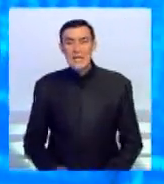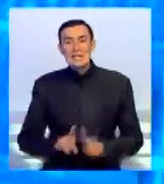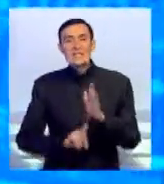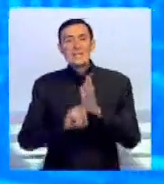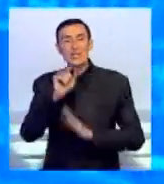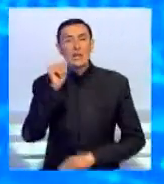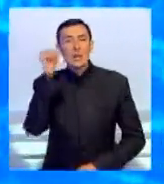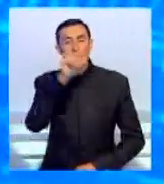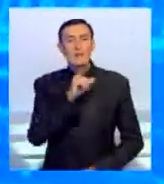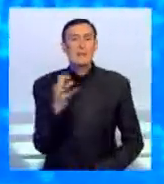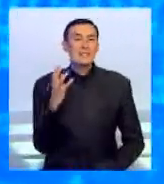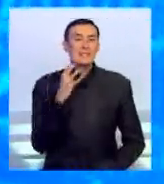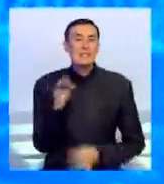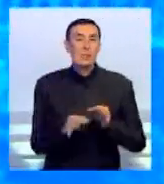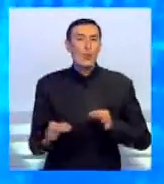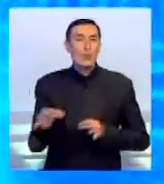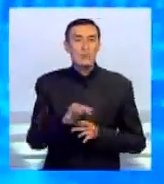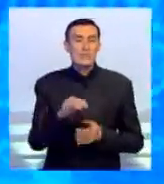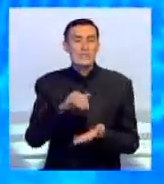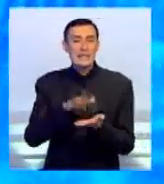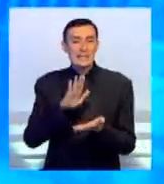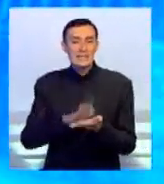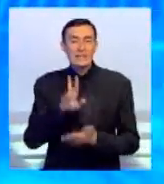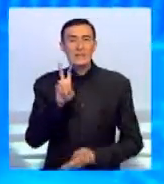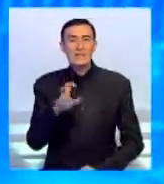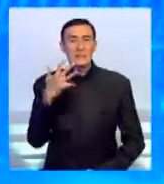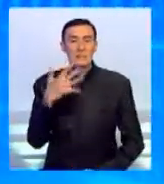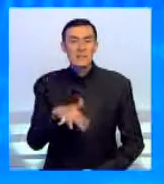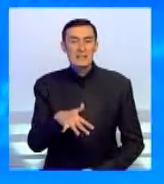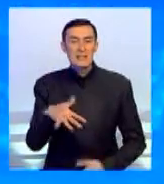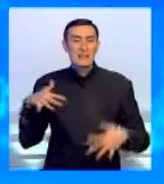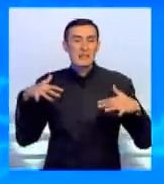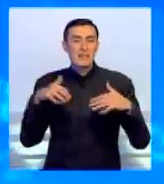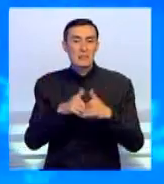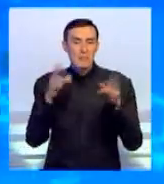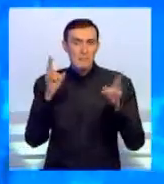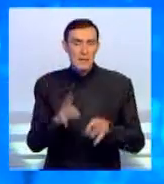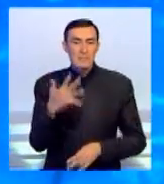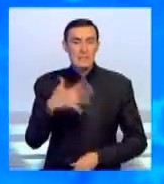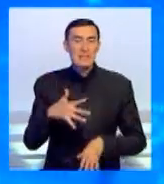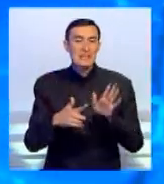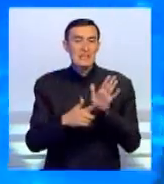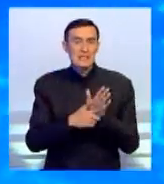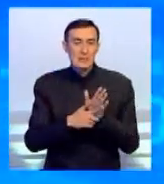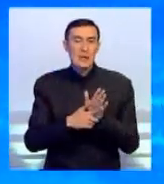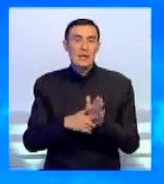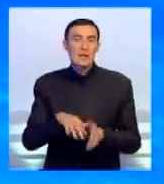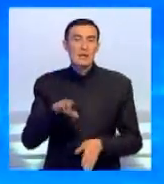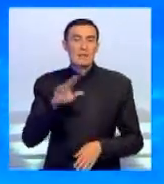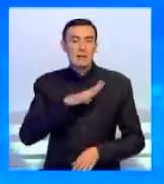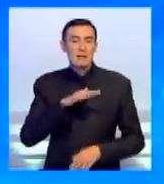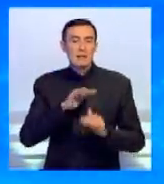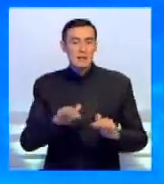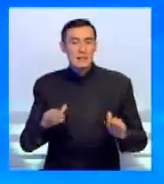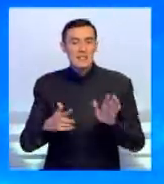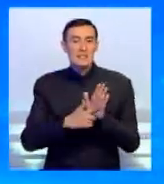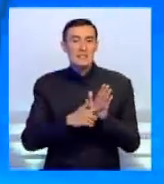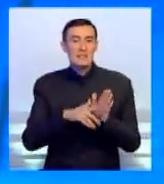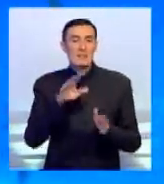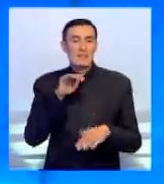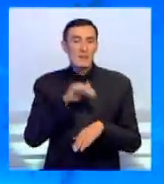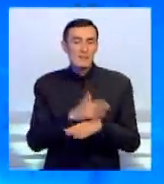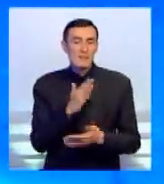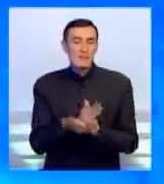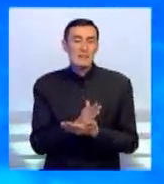С начала года в Кызылординской области зарегистрировано 250 ДТП, 57 из них с участием детей. В 7 случаях